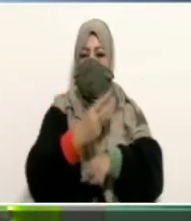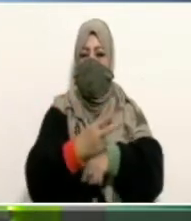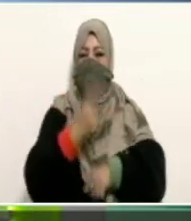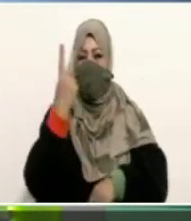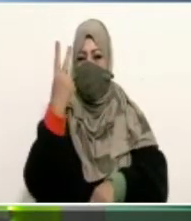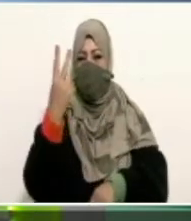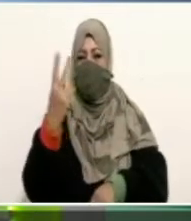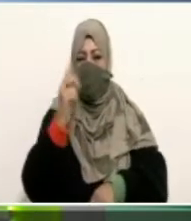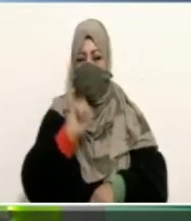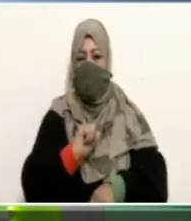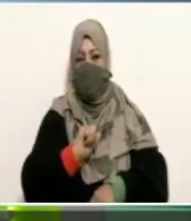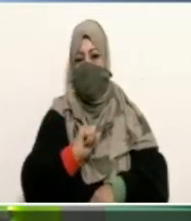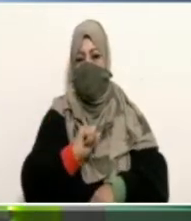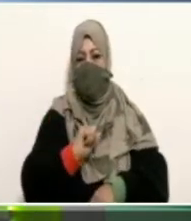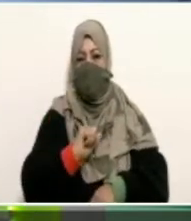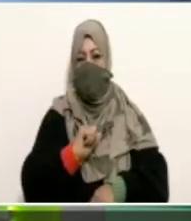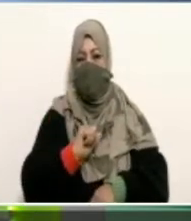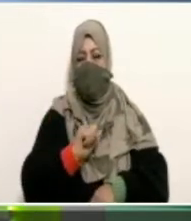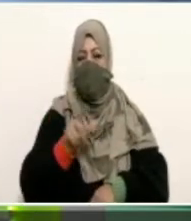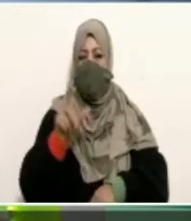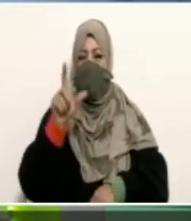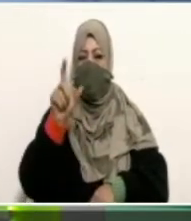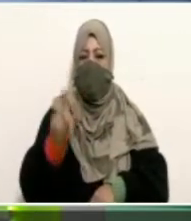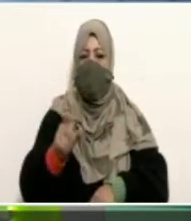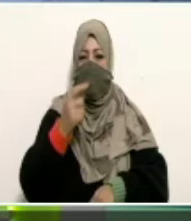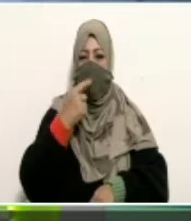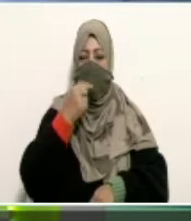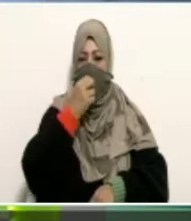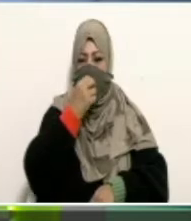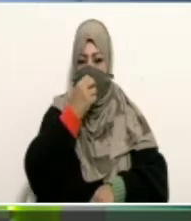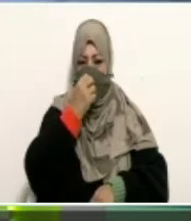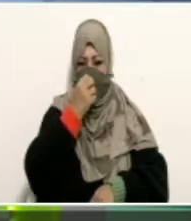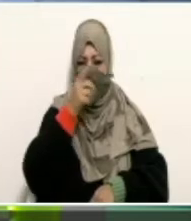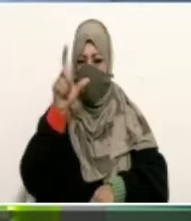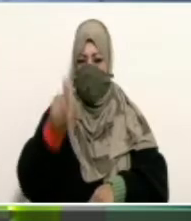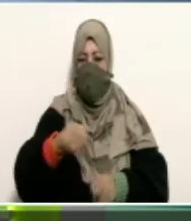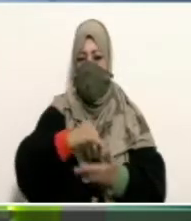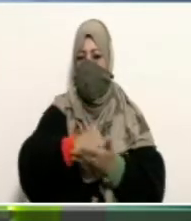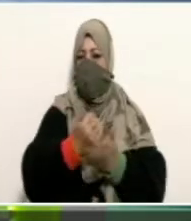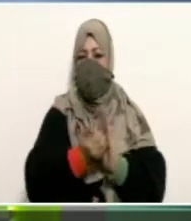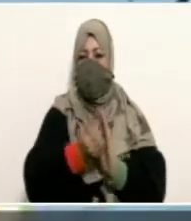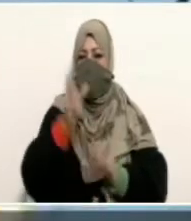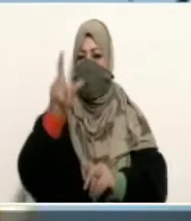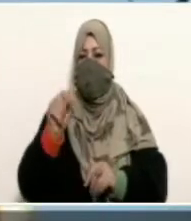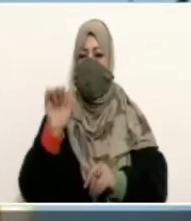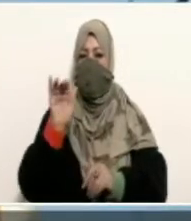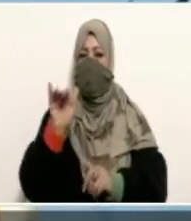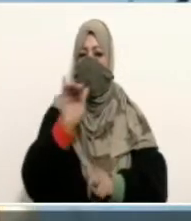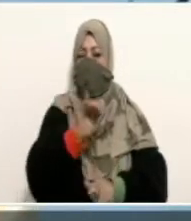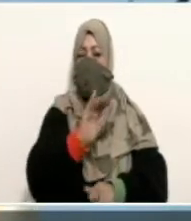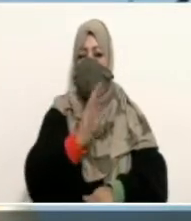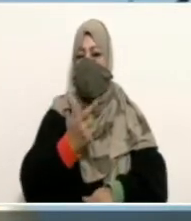الترك وكم نصيب كل واحد منهم يا شيخ؟ الله يفتح عليك. نعم إن شاء الله، واضح سؤالك. شكرا لك. نجيبك عن سؤالك.